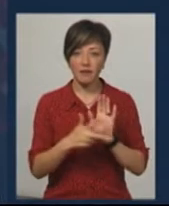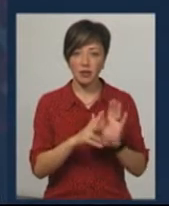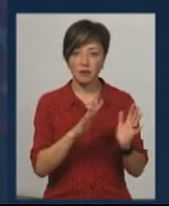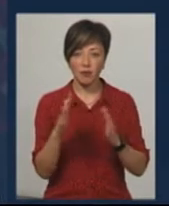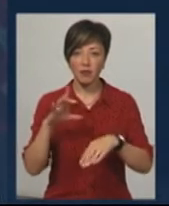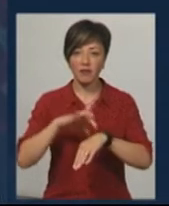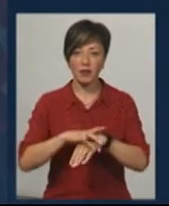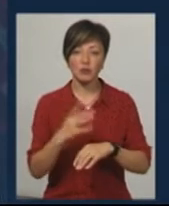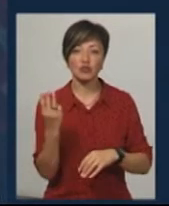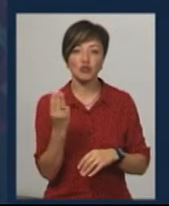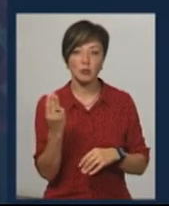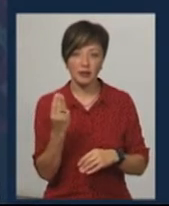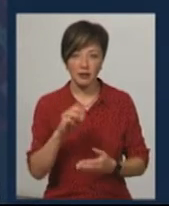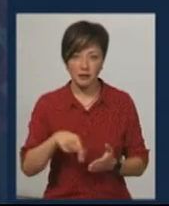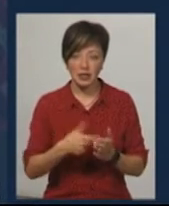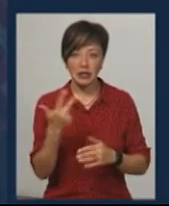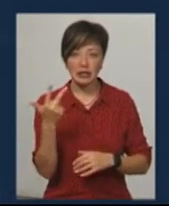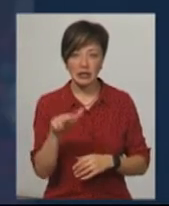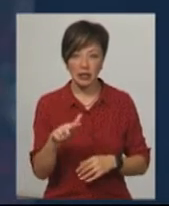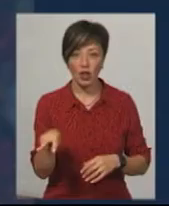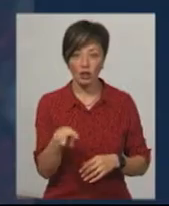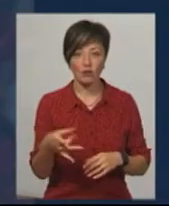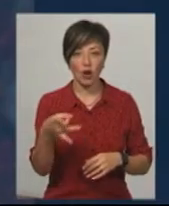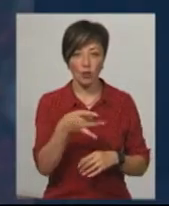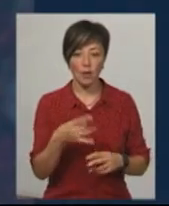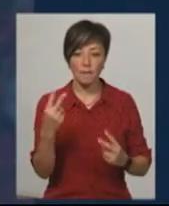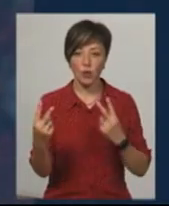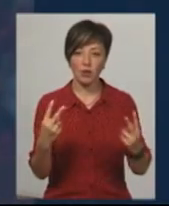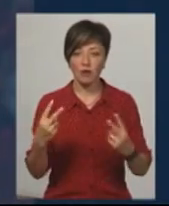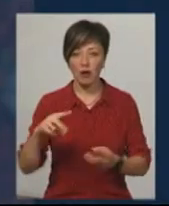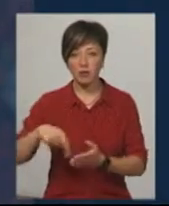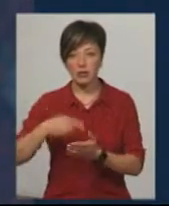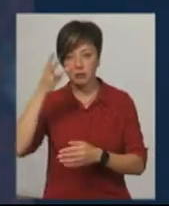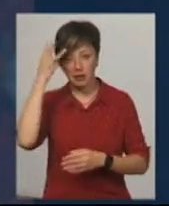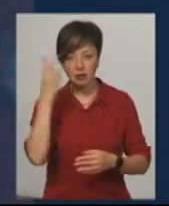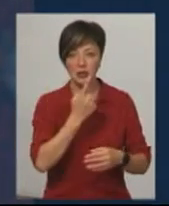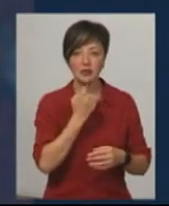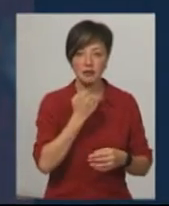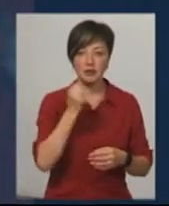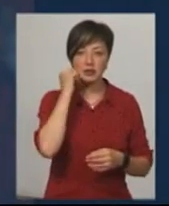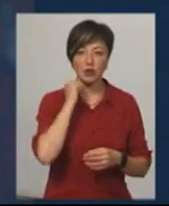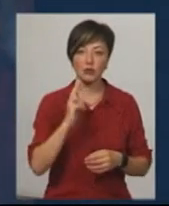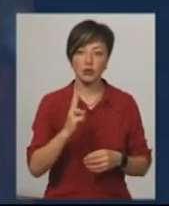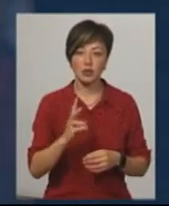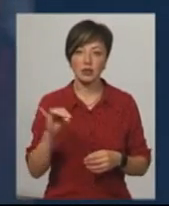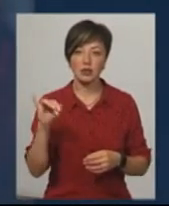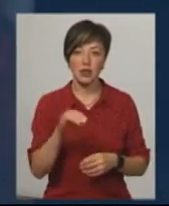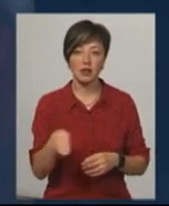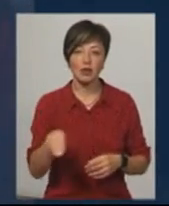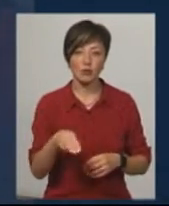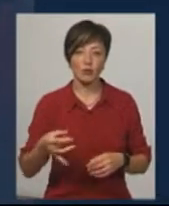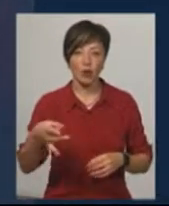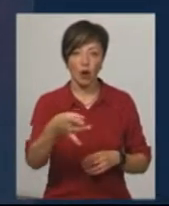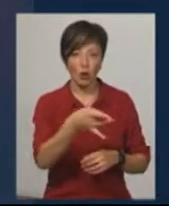випадків виявили у Шепетівці, 3 – у Летичівському районі, по 2 – у місті Хмельницький, Красилівському, Старокостянтинівському та